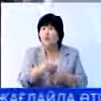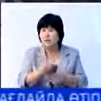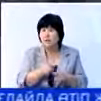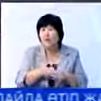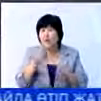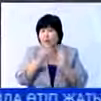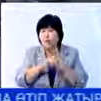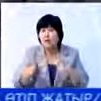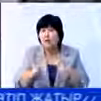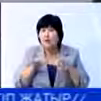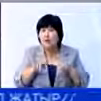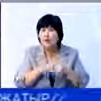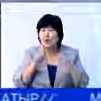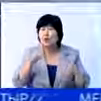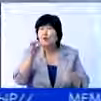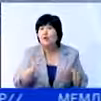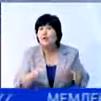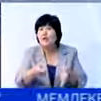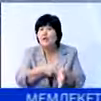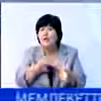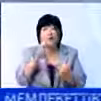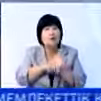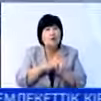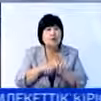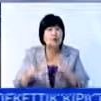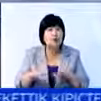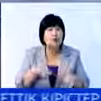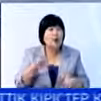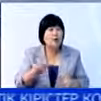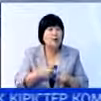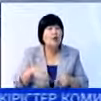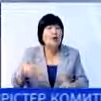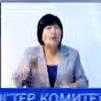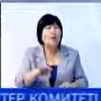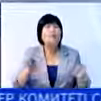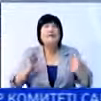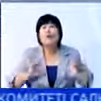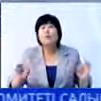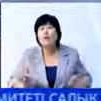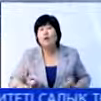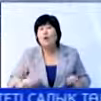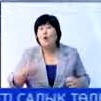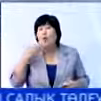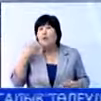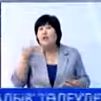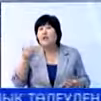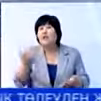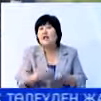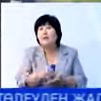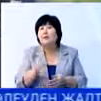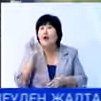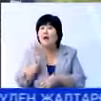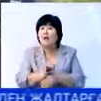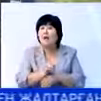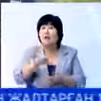факты бойынша қылмыстық іс қозғалып, сотқа дейінгі тергеп-тексеру жүргізілуде. Осы орайда облыстық прокуратура оңай жолмен олжа табамын деп